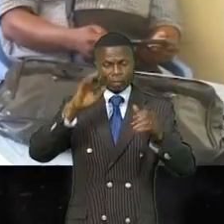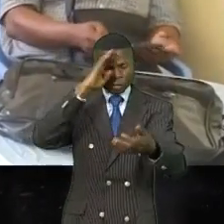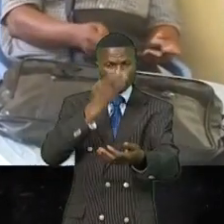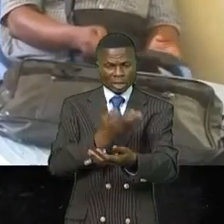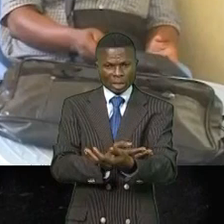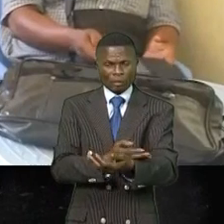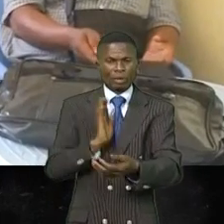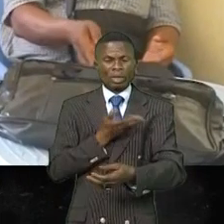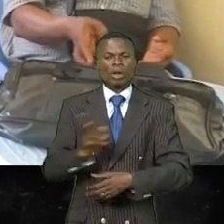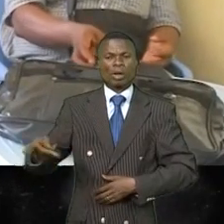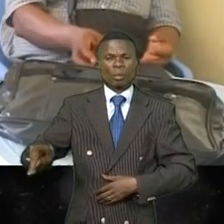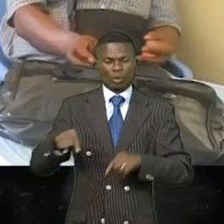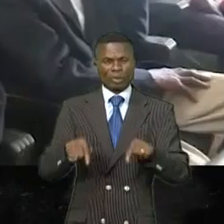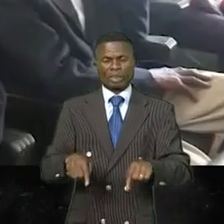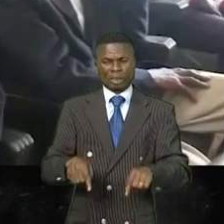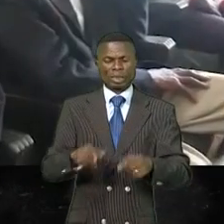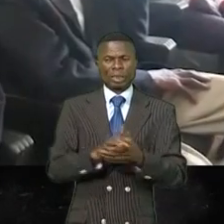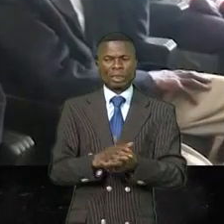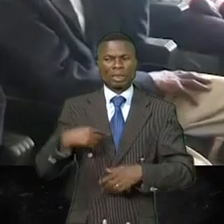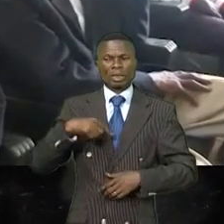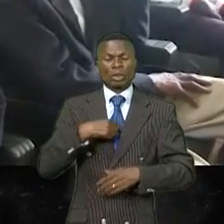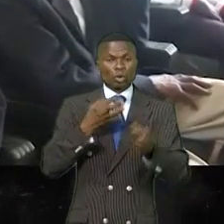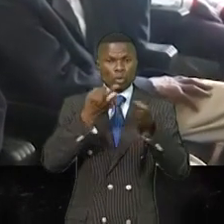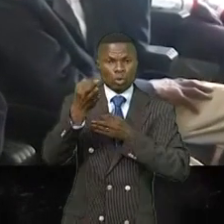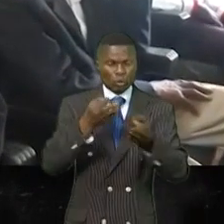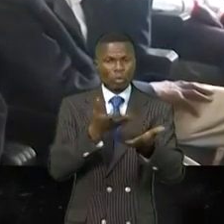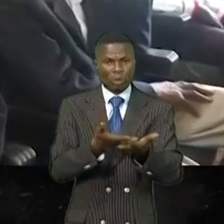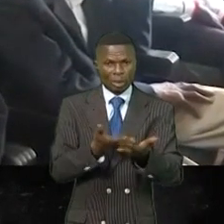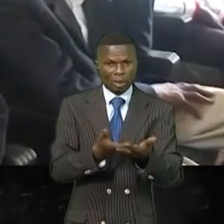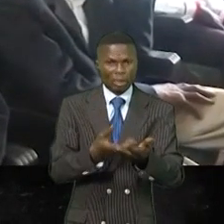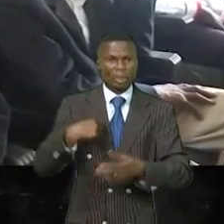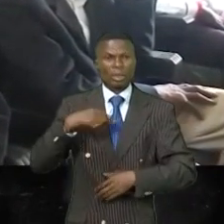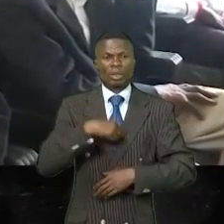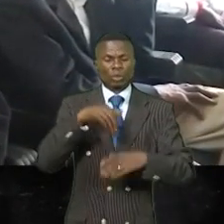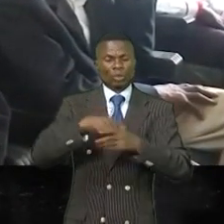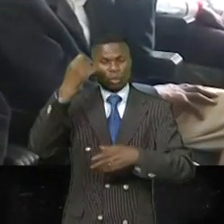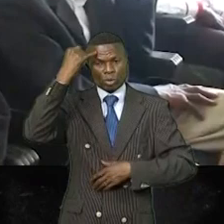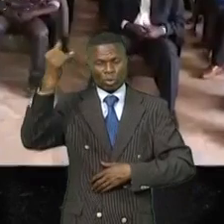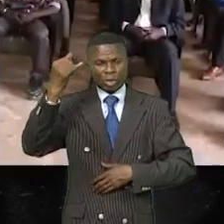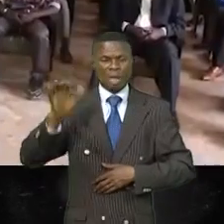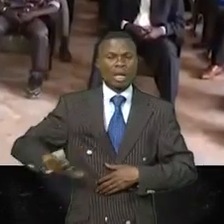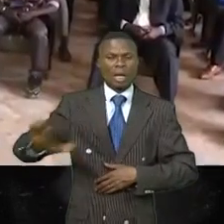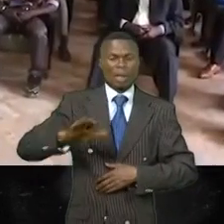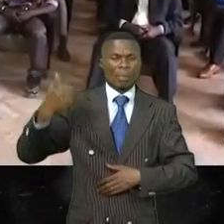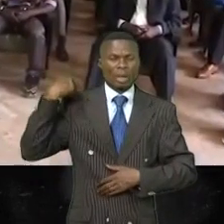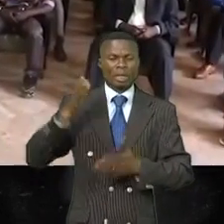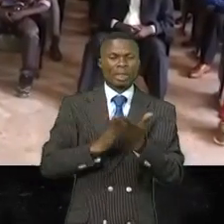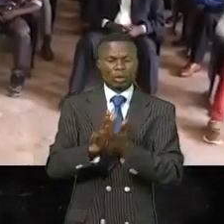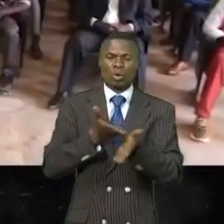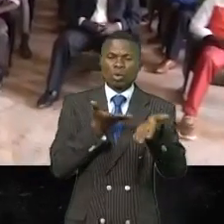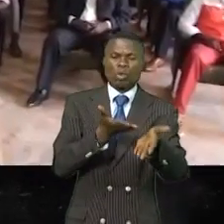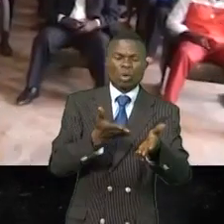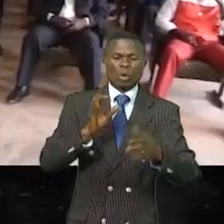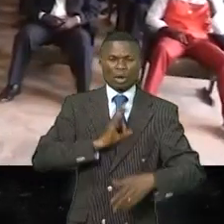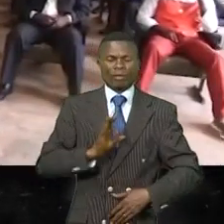parmi nous dans la chefferie de Bakwa Mulumba. Nous venons d'expliquer tout à l'heure que nous sommes dans la philosophie d'un État de droit et d'accompagner les chefs de l'État dans ses